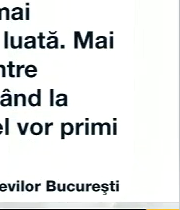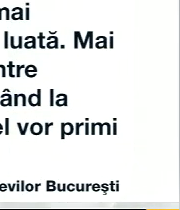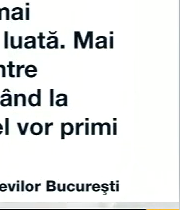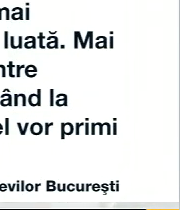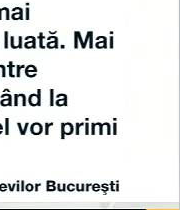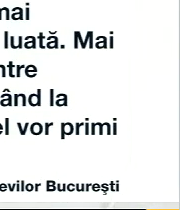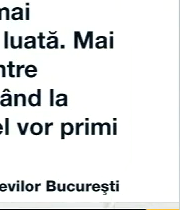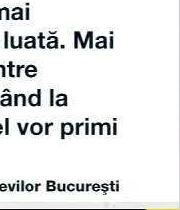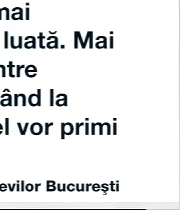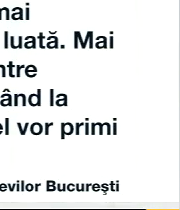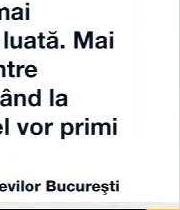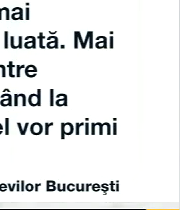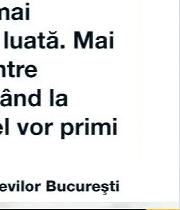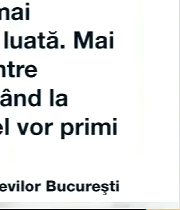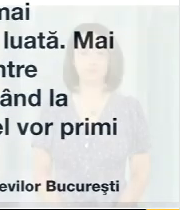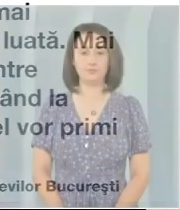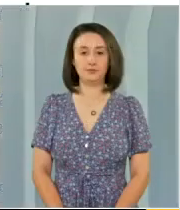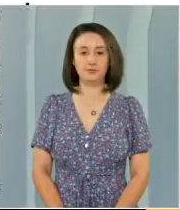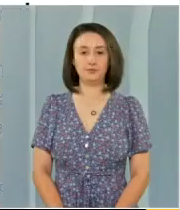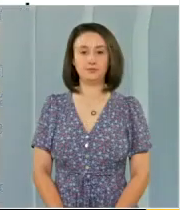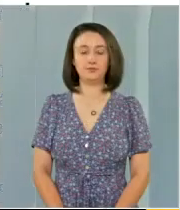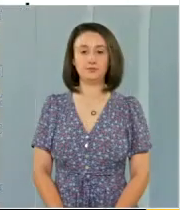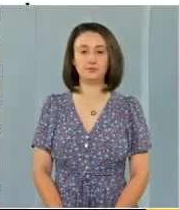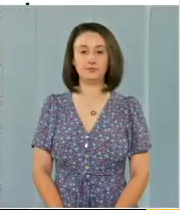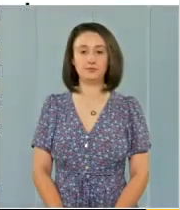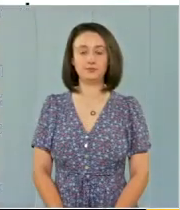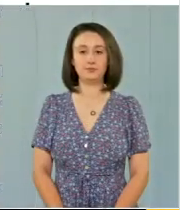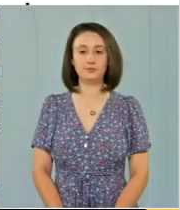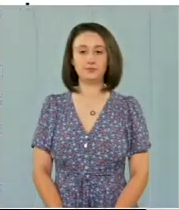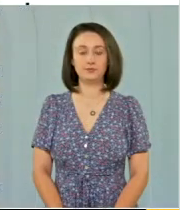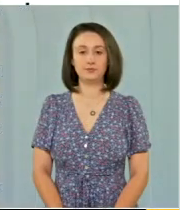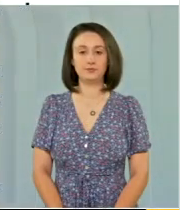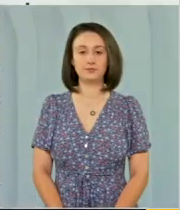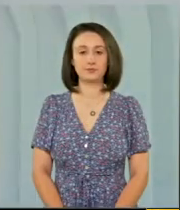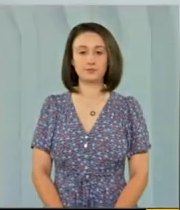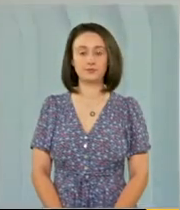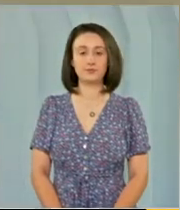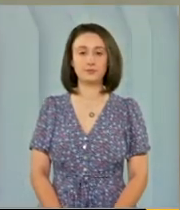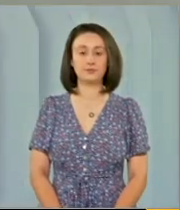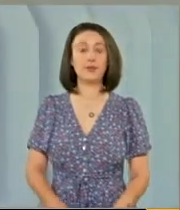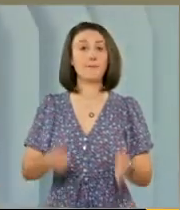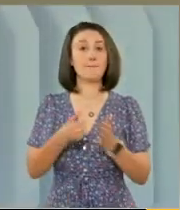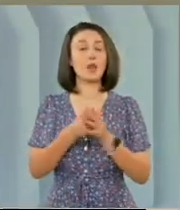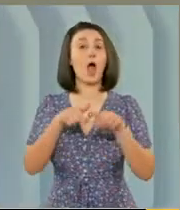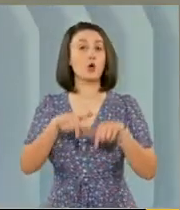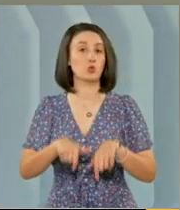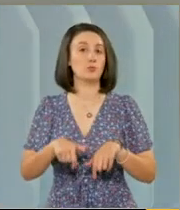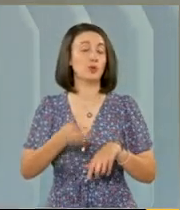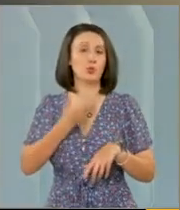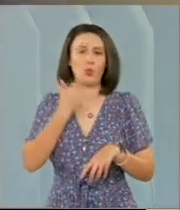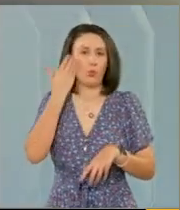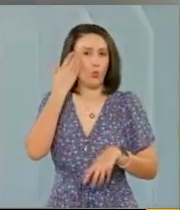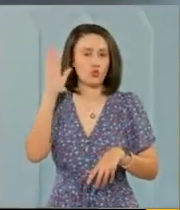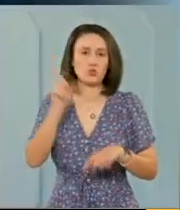vor primi ajutor au declarat reprezentanții Consiliului Municipal al elevilor din București până în acest moment nu este